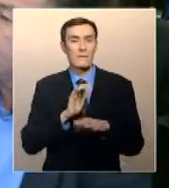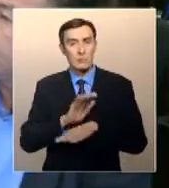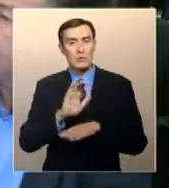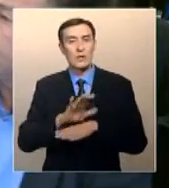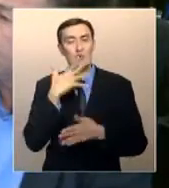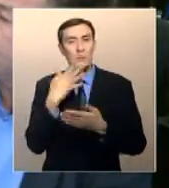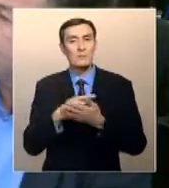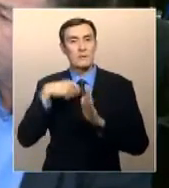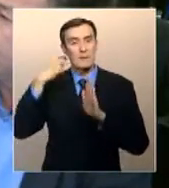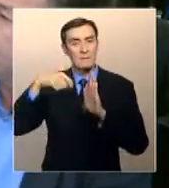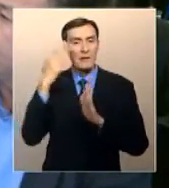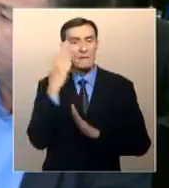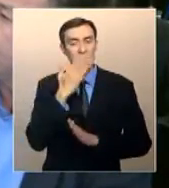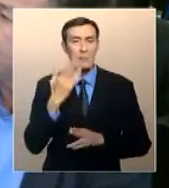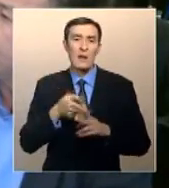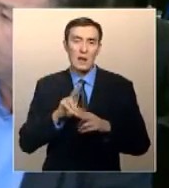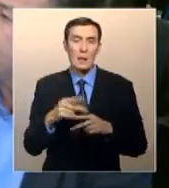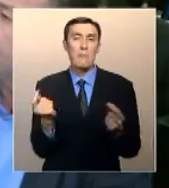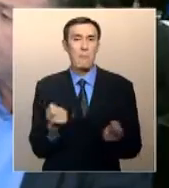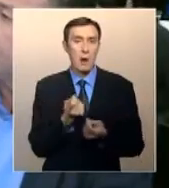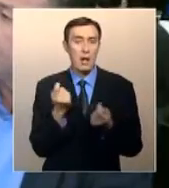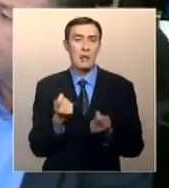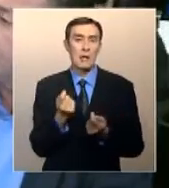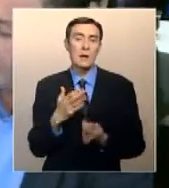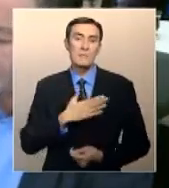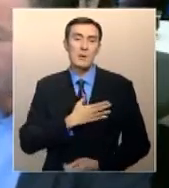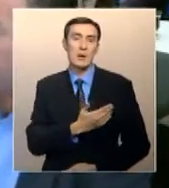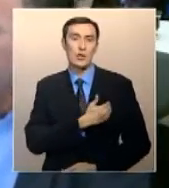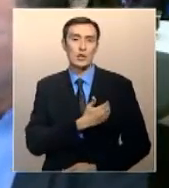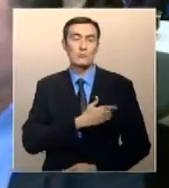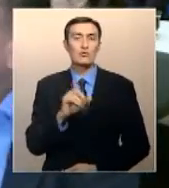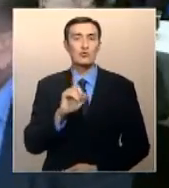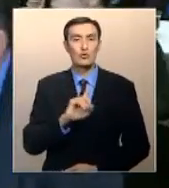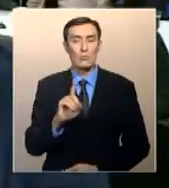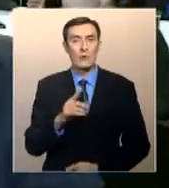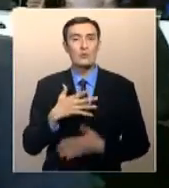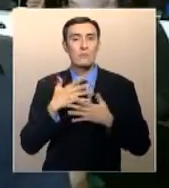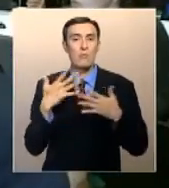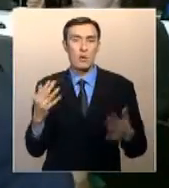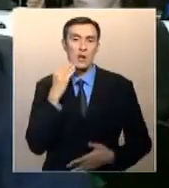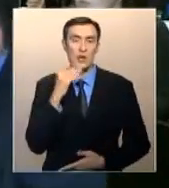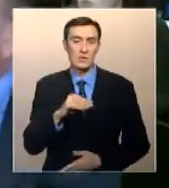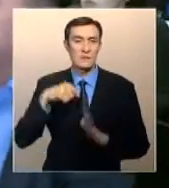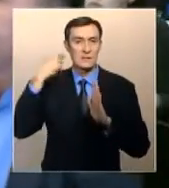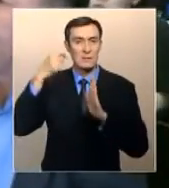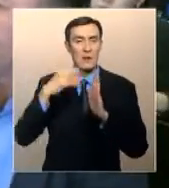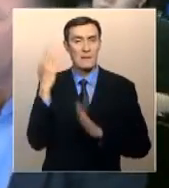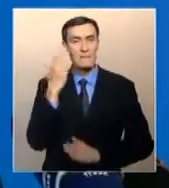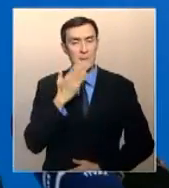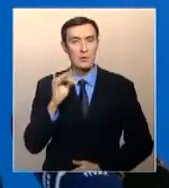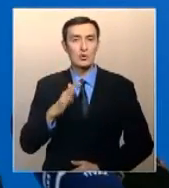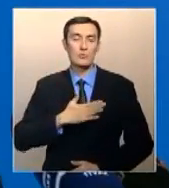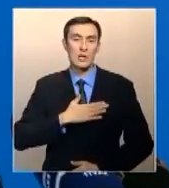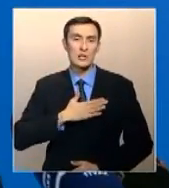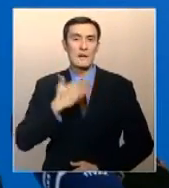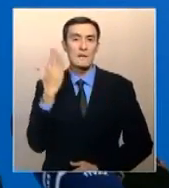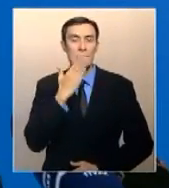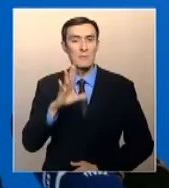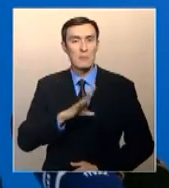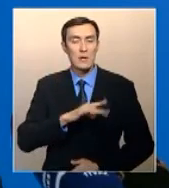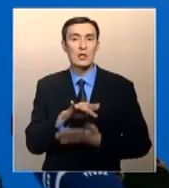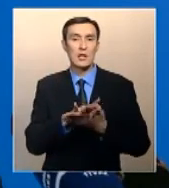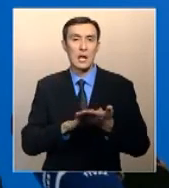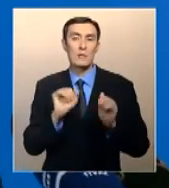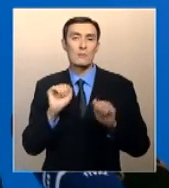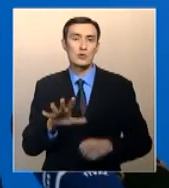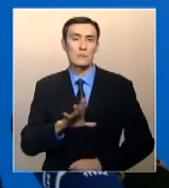ну, этого, наверное, совсем мало. И хотелось бы, чтобы там более качественные фильмы снимали, и чтобы наши фильмы, а потом можно было